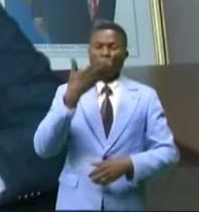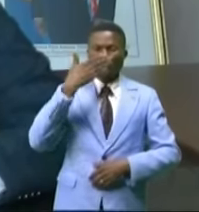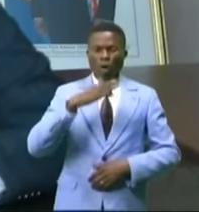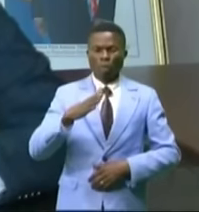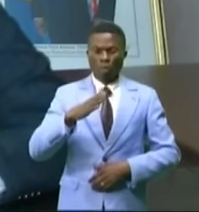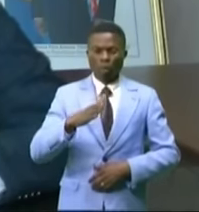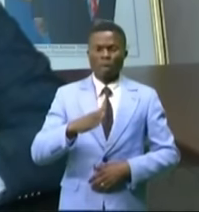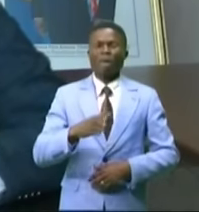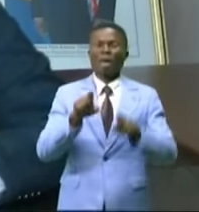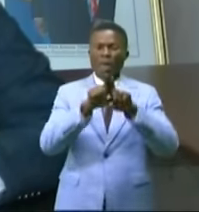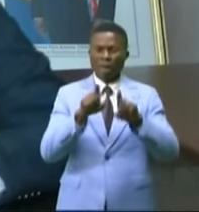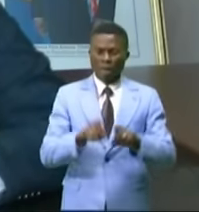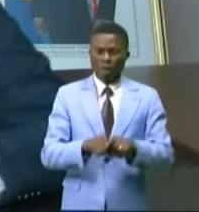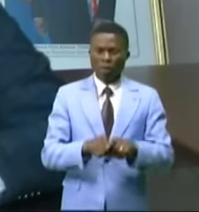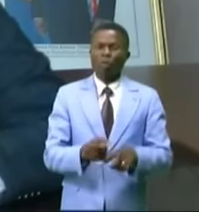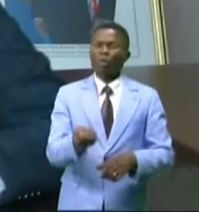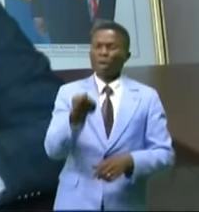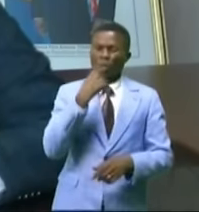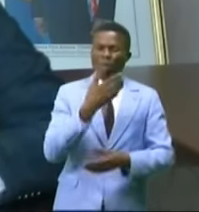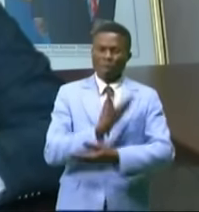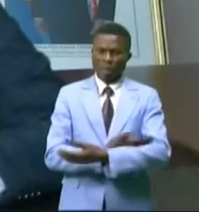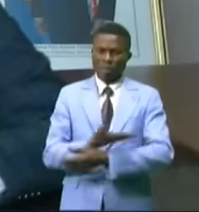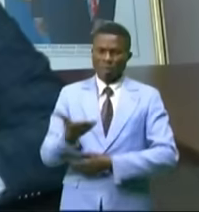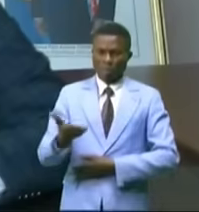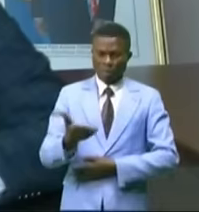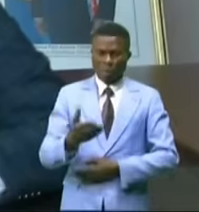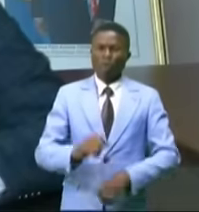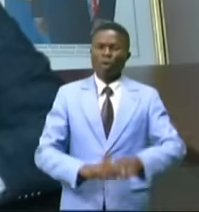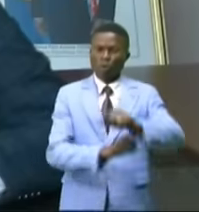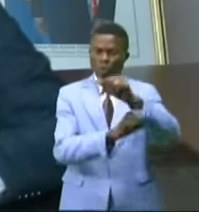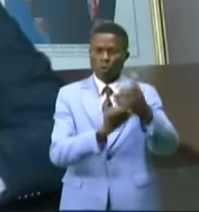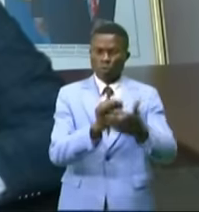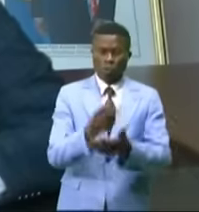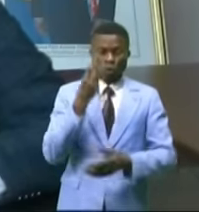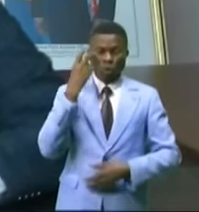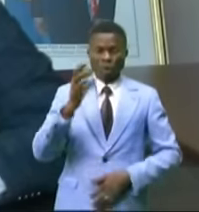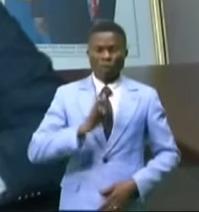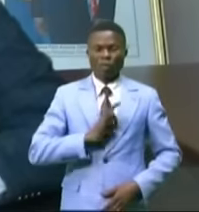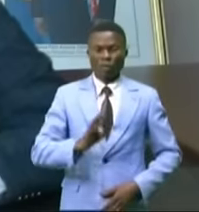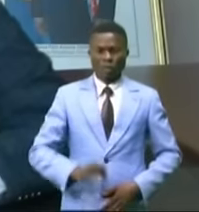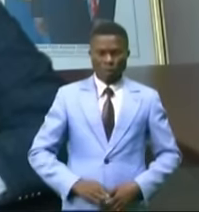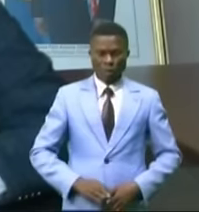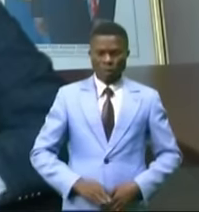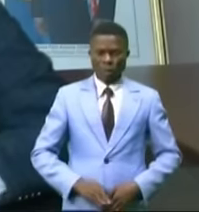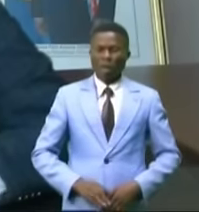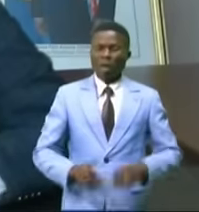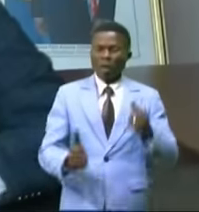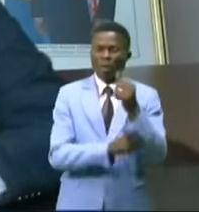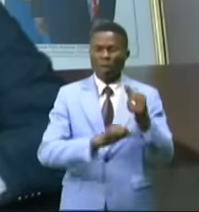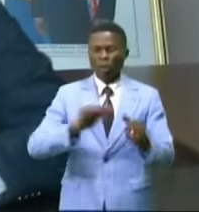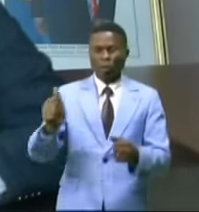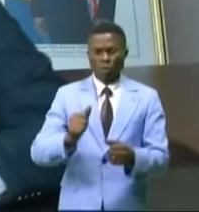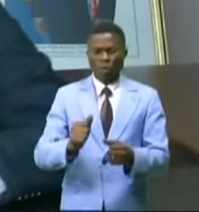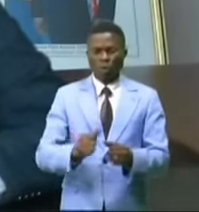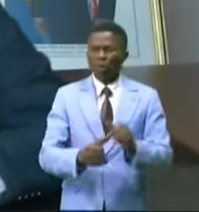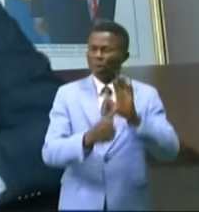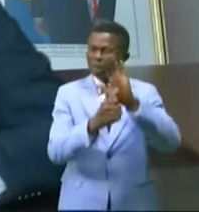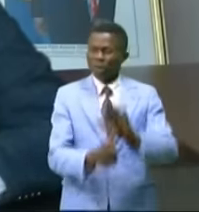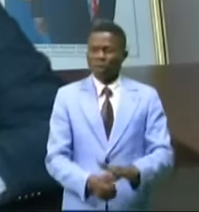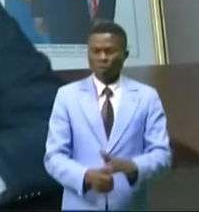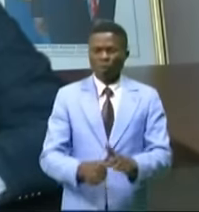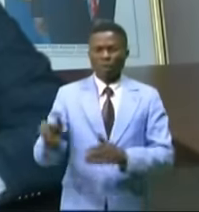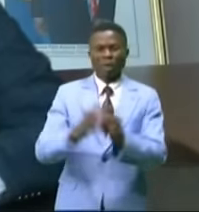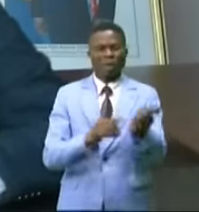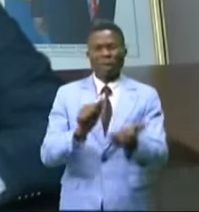de nouveau-nés. Et cette subvention et cette vision du chef de l'État ne peut pas être sabotée par nos